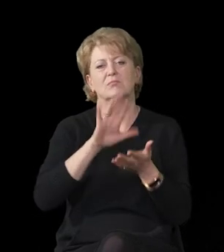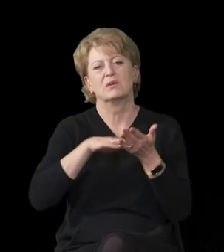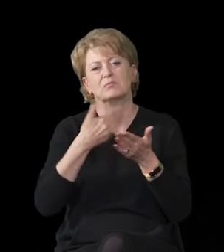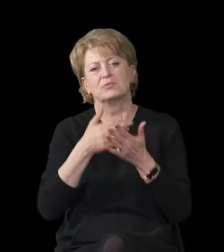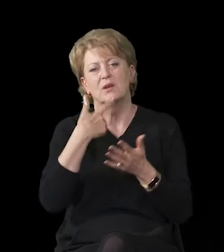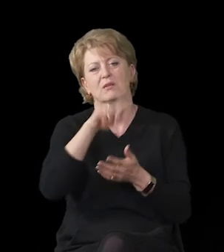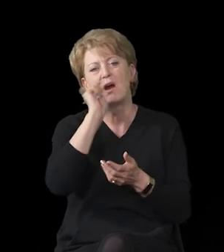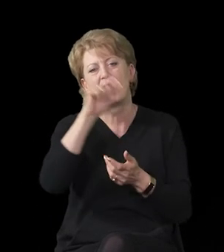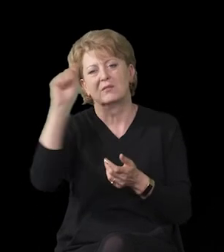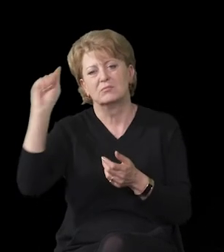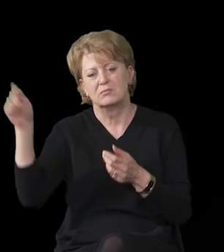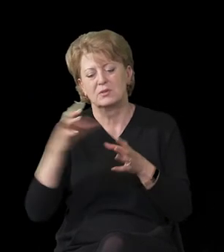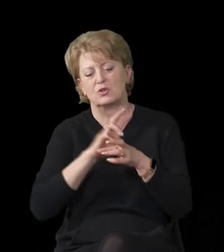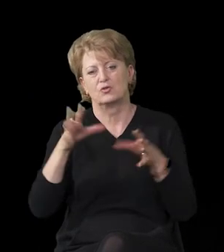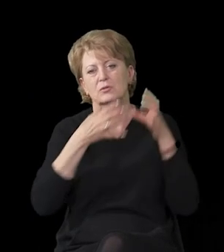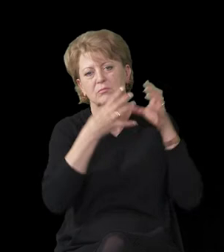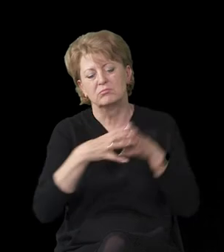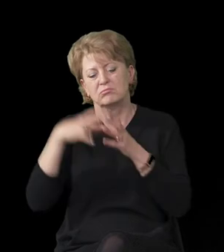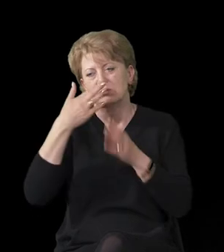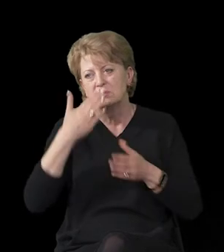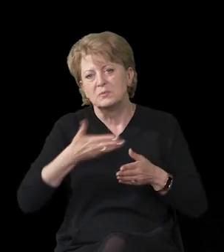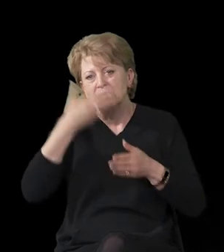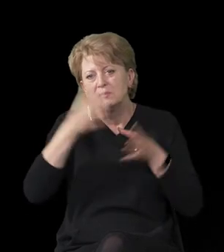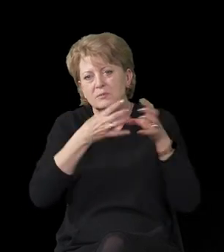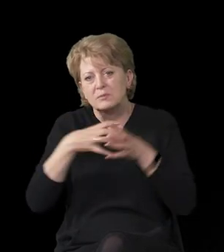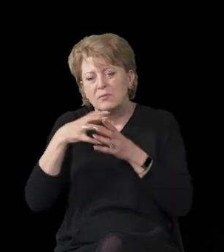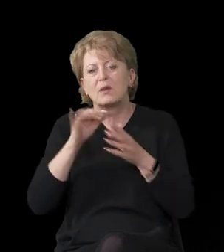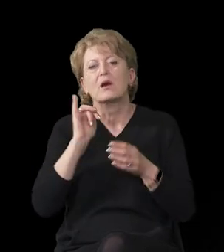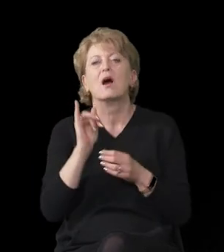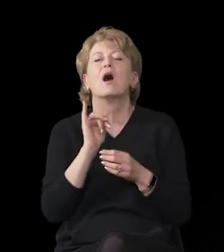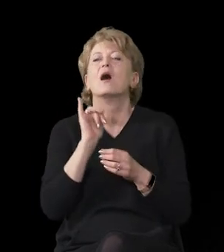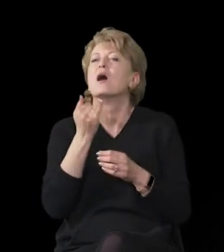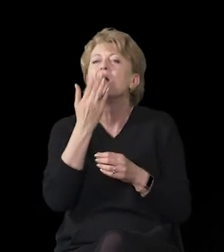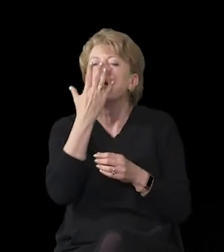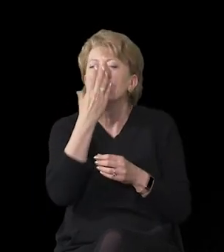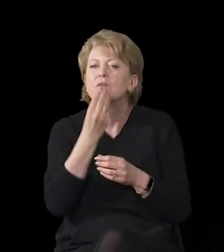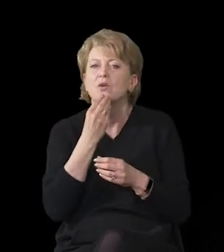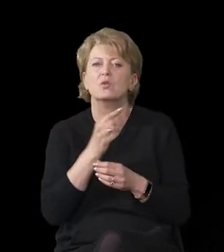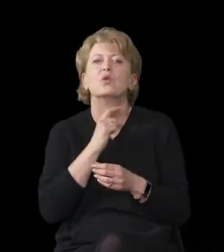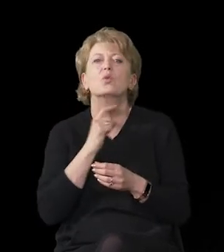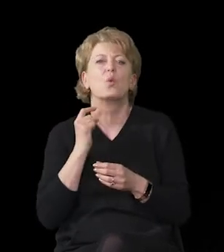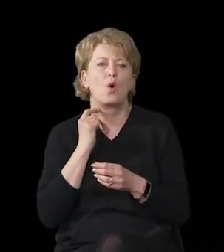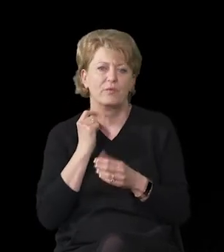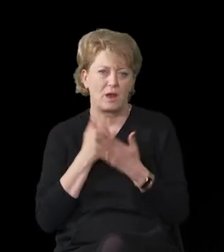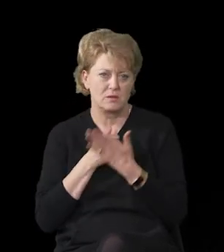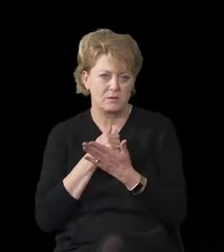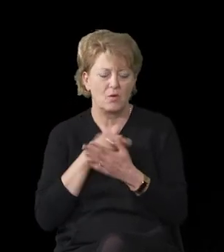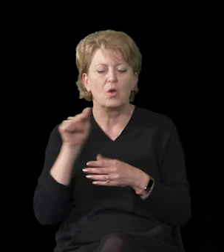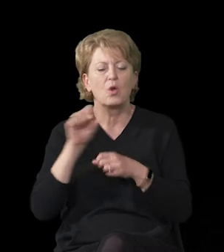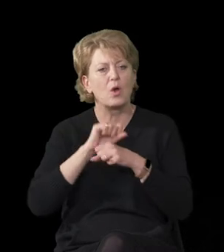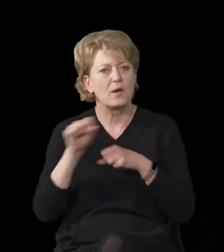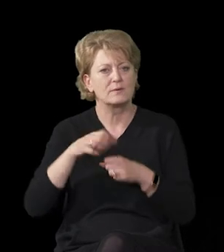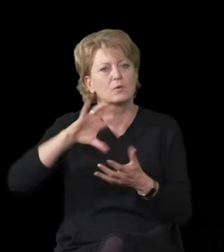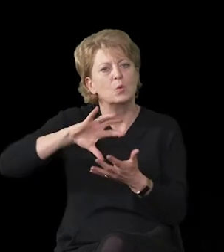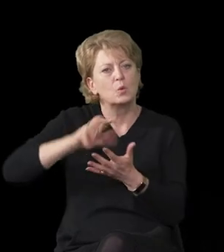bębny. No i jeszcze słowo o duchowieństwie. To jest grupa społeczna, która jest w